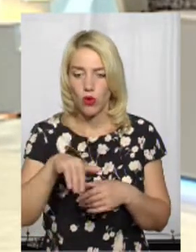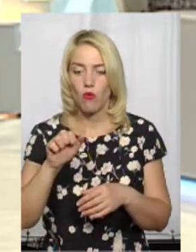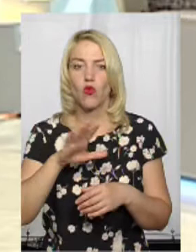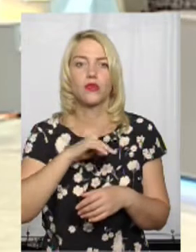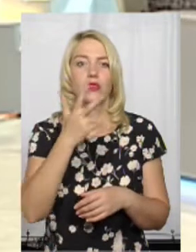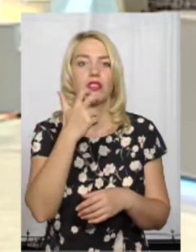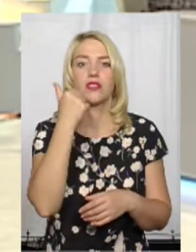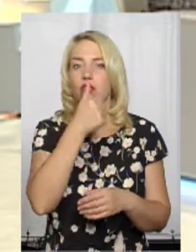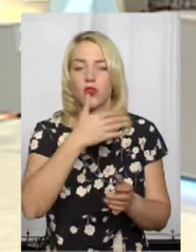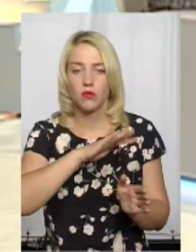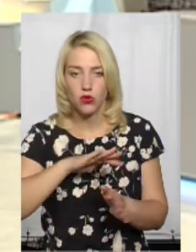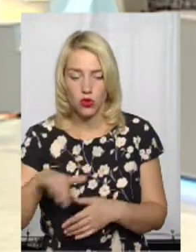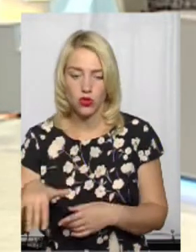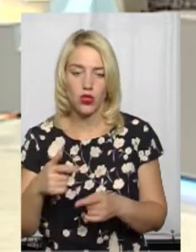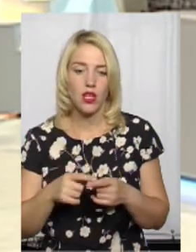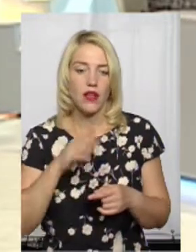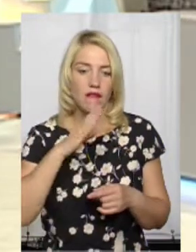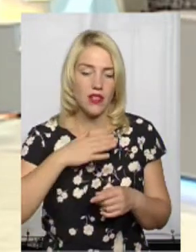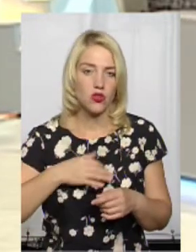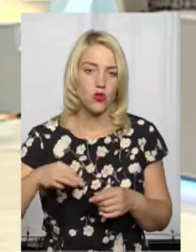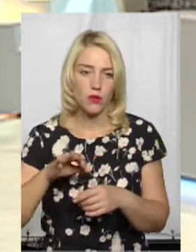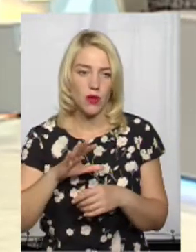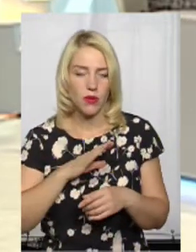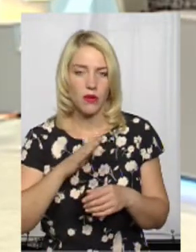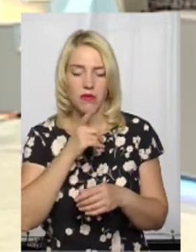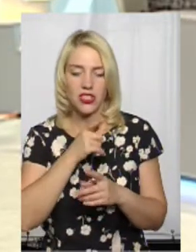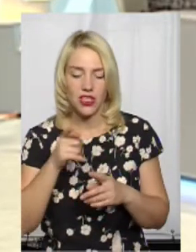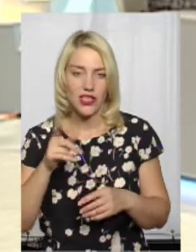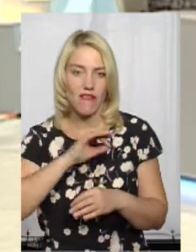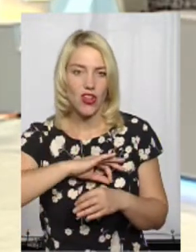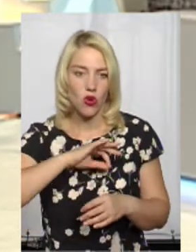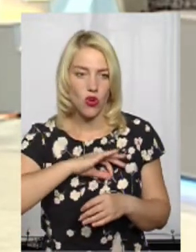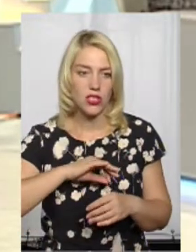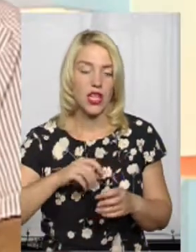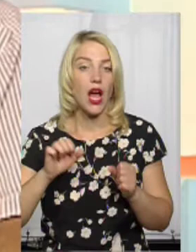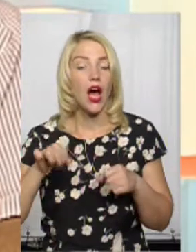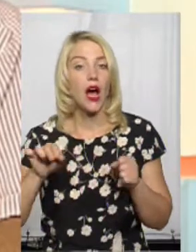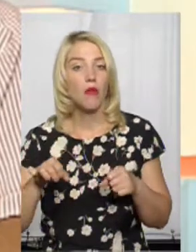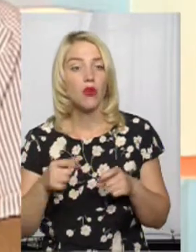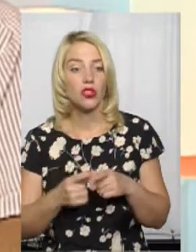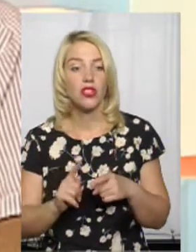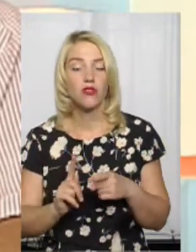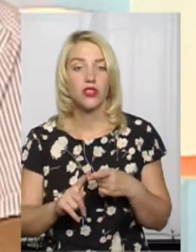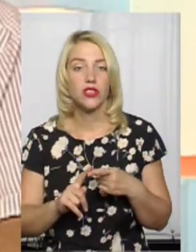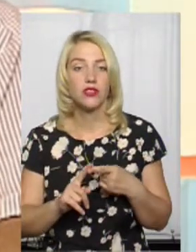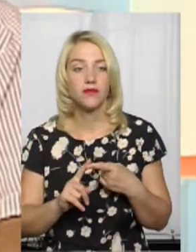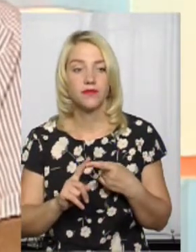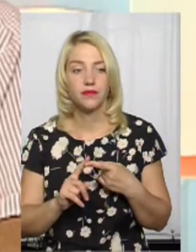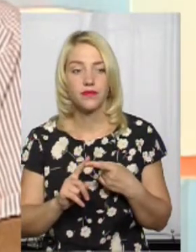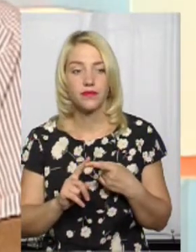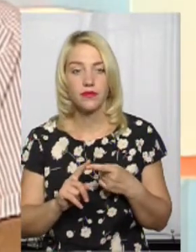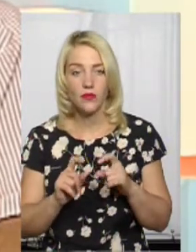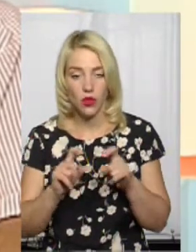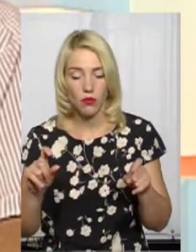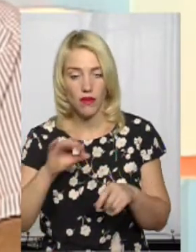І воно нашаровувалось, приносилося під час використання, а можливо оцей